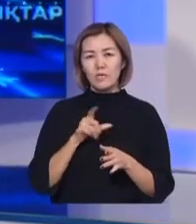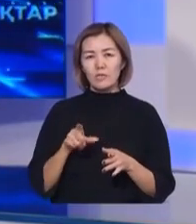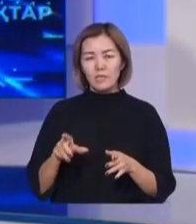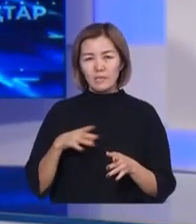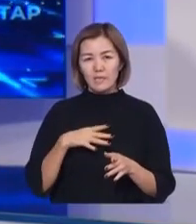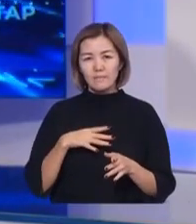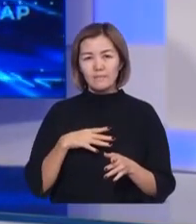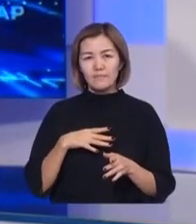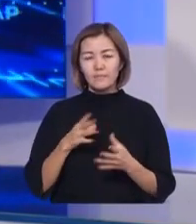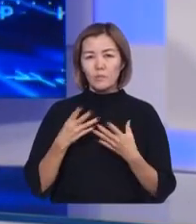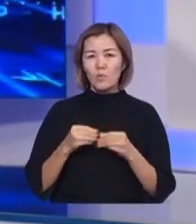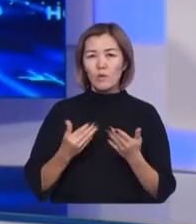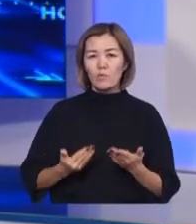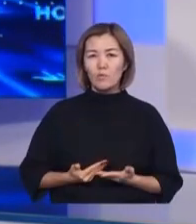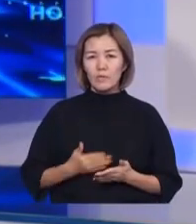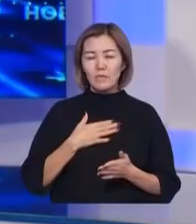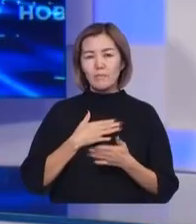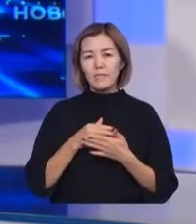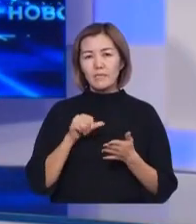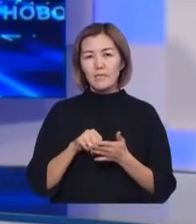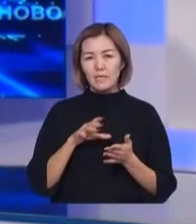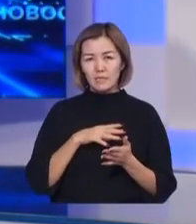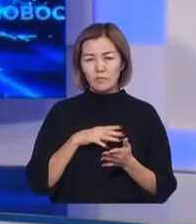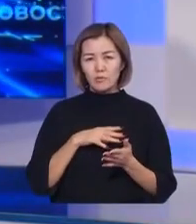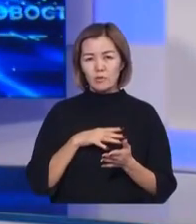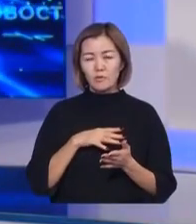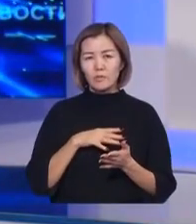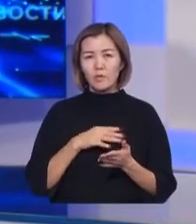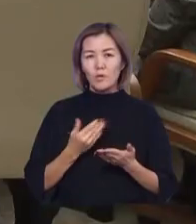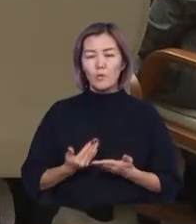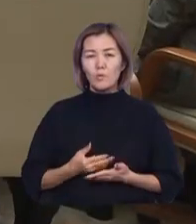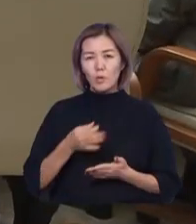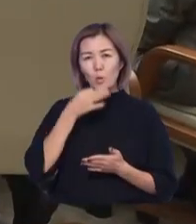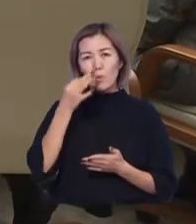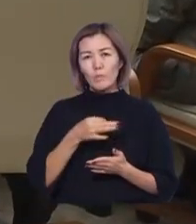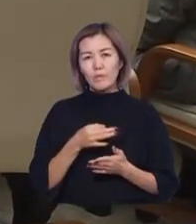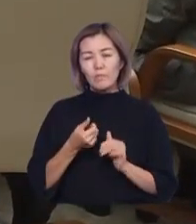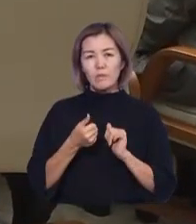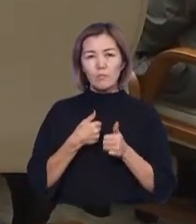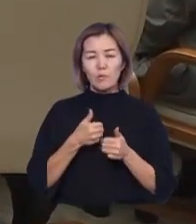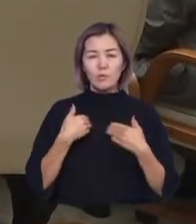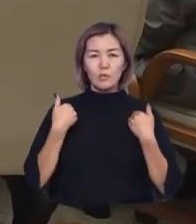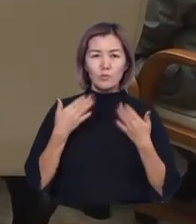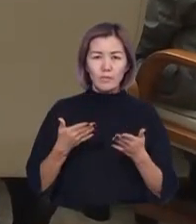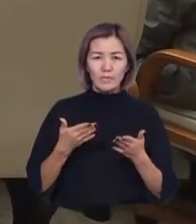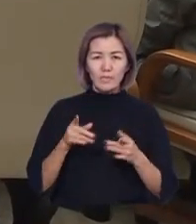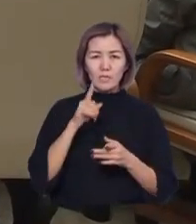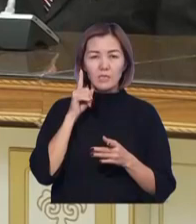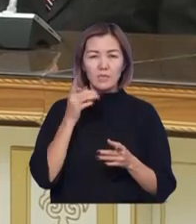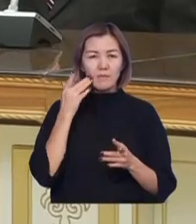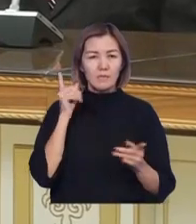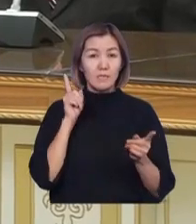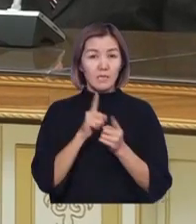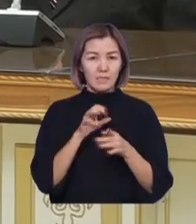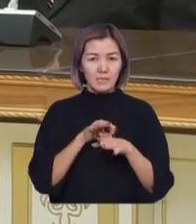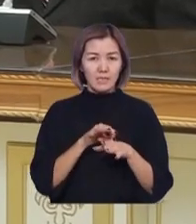үлес қосқан жандар. Ел ардақтылары қоғам өміріне әлі де белсенді араласып жүр. Олар өмірлік тәжірибелермен бөлісу мақсатында жастармен